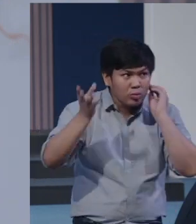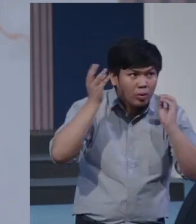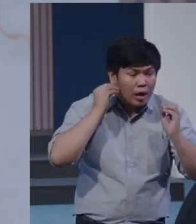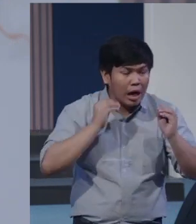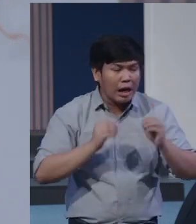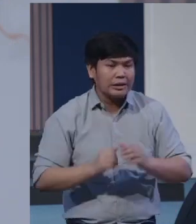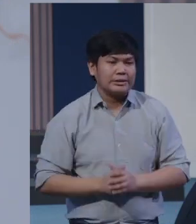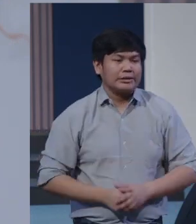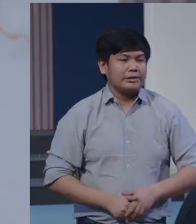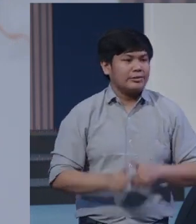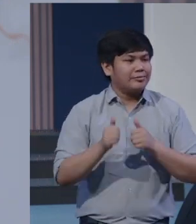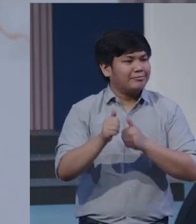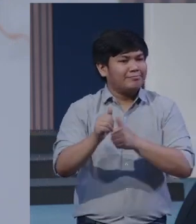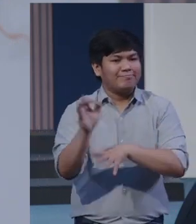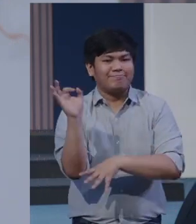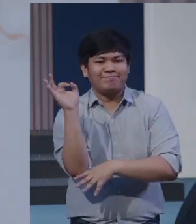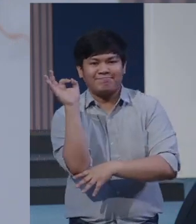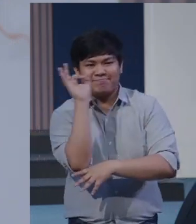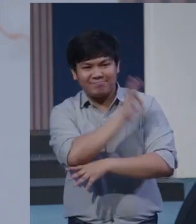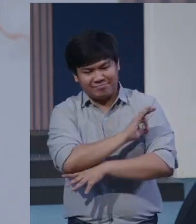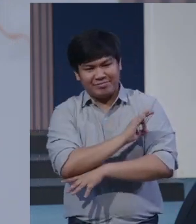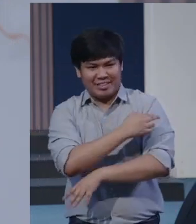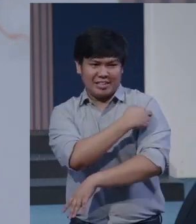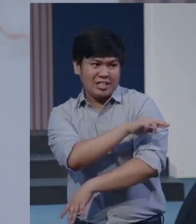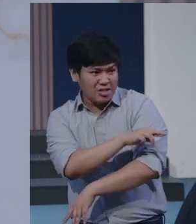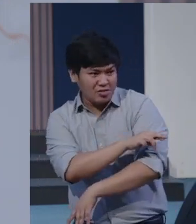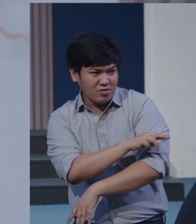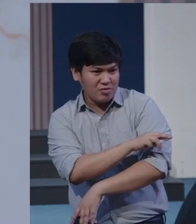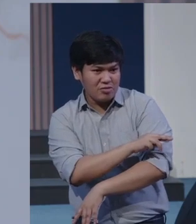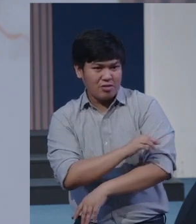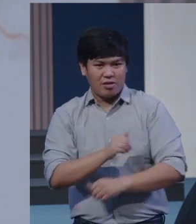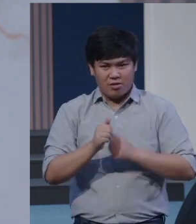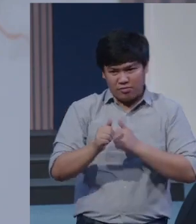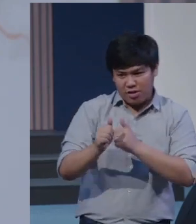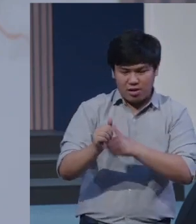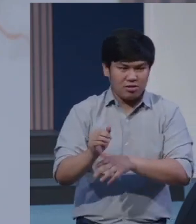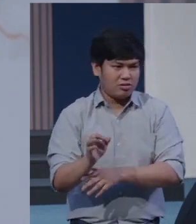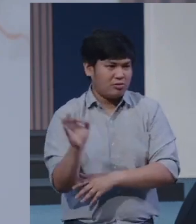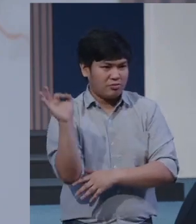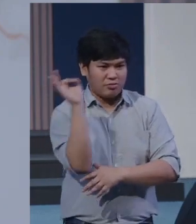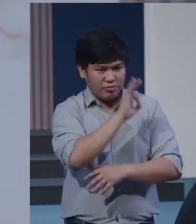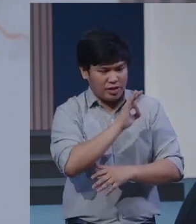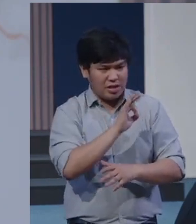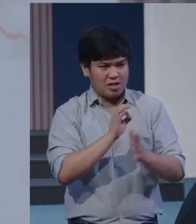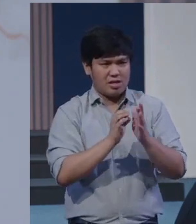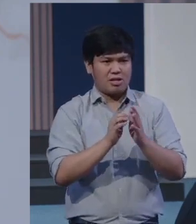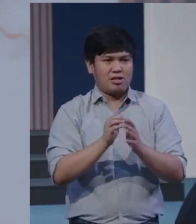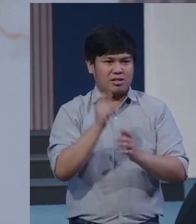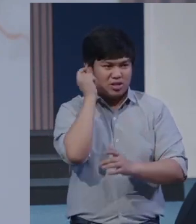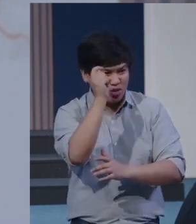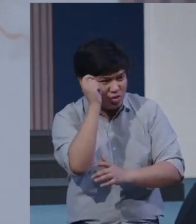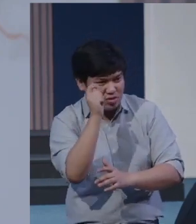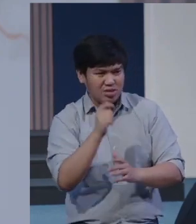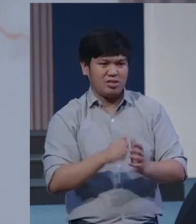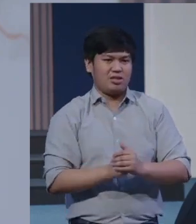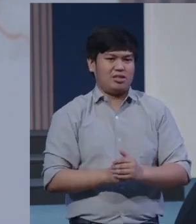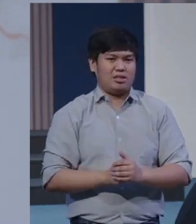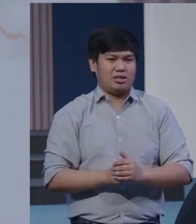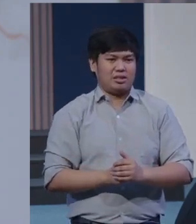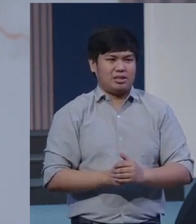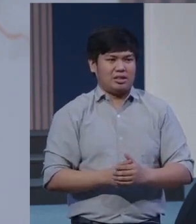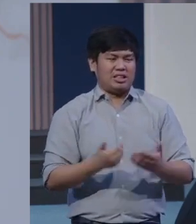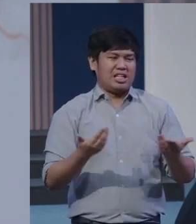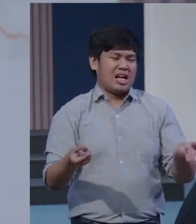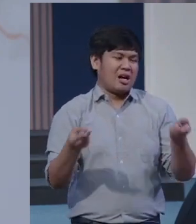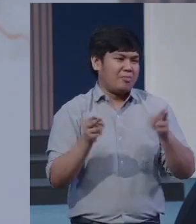yung mga taong hindi malinaw ang doktrina hindi malinaw ang katotohanan hindi na tayo ganon Dapat tayong magsikap